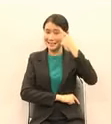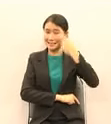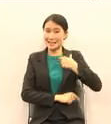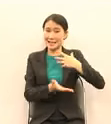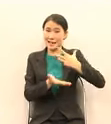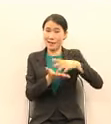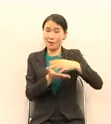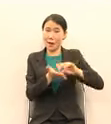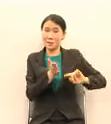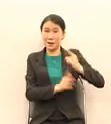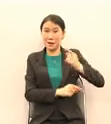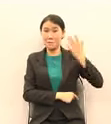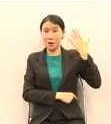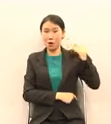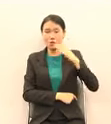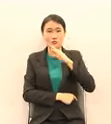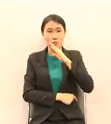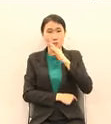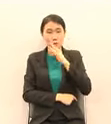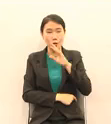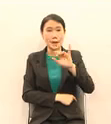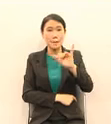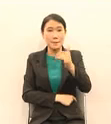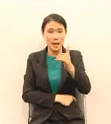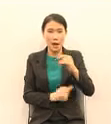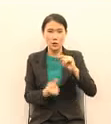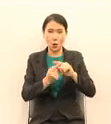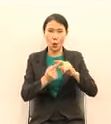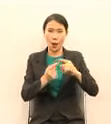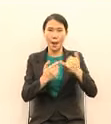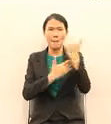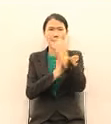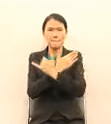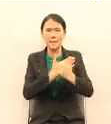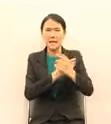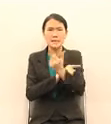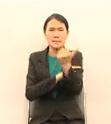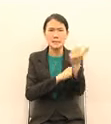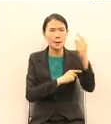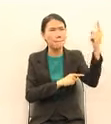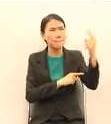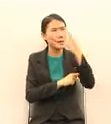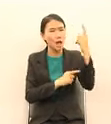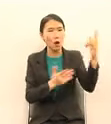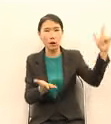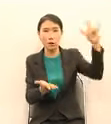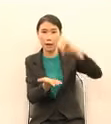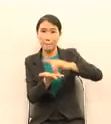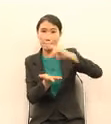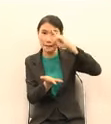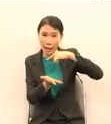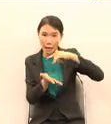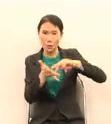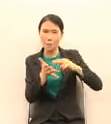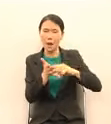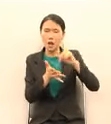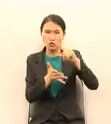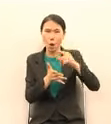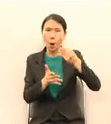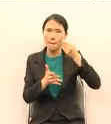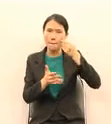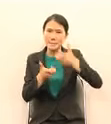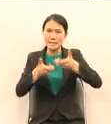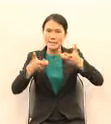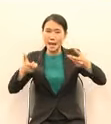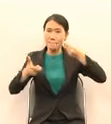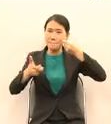าถ้ากลับมาจากประเทศเสี่ยงหรือประเทศที่มีการระบาดต่อเนื่องนะครับก็ให้แยก